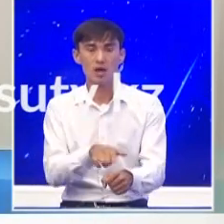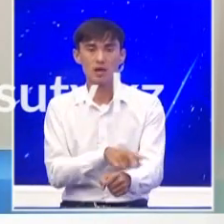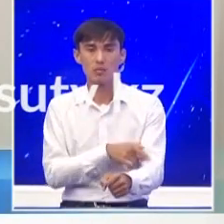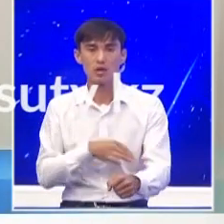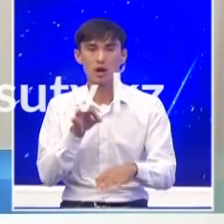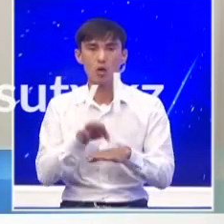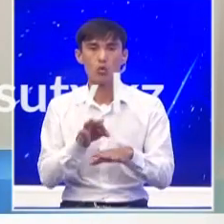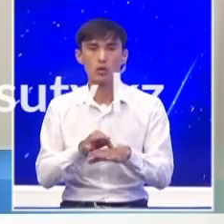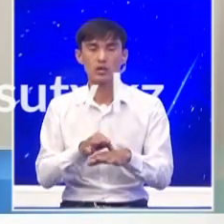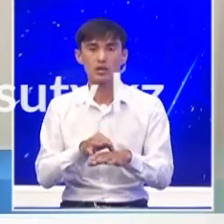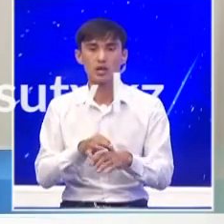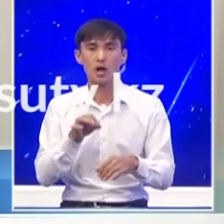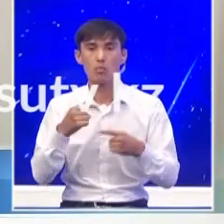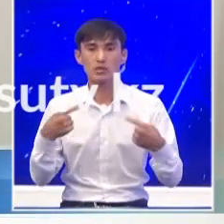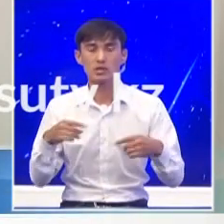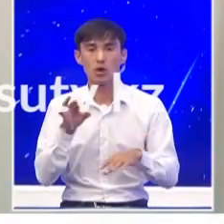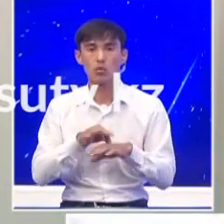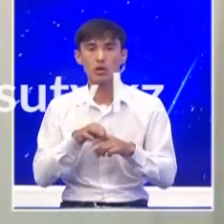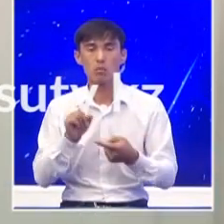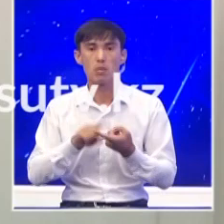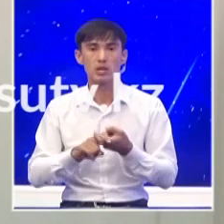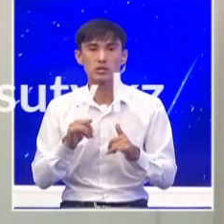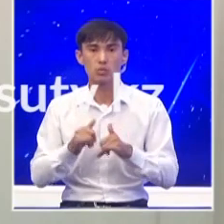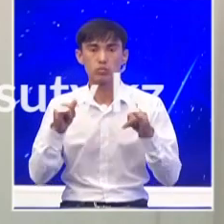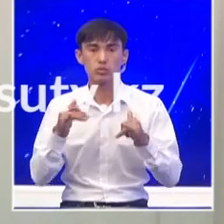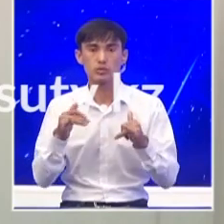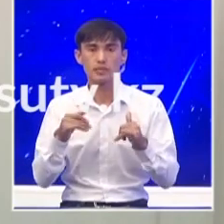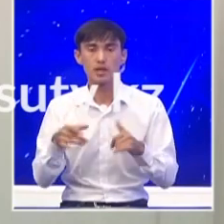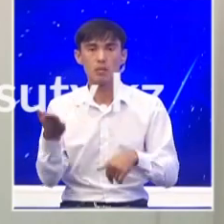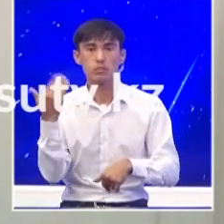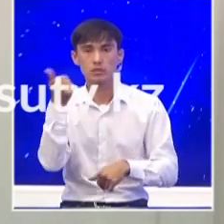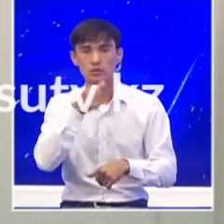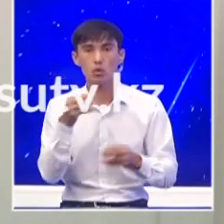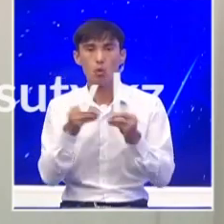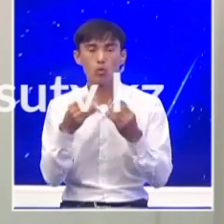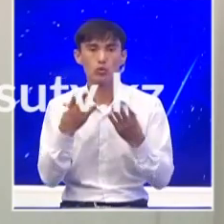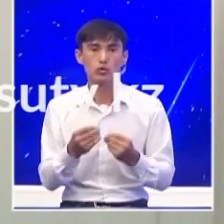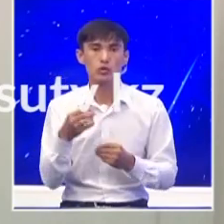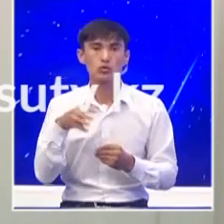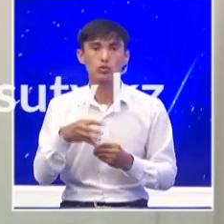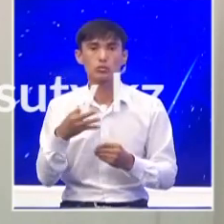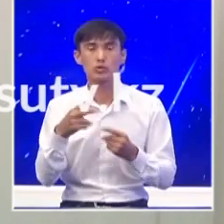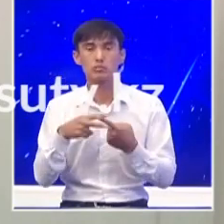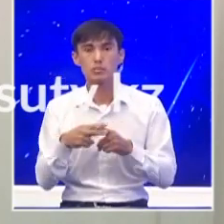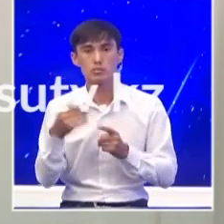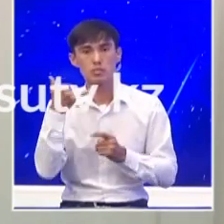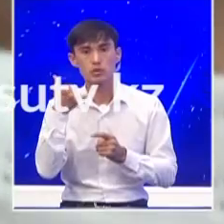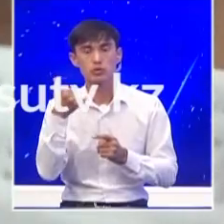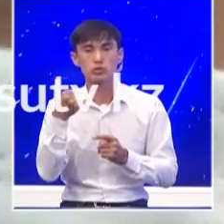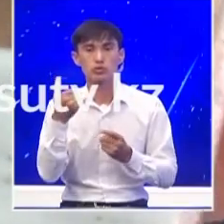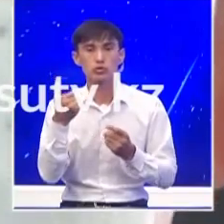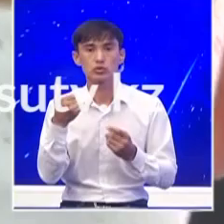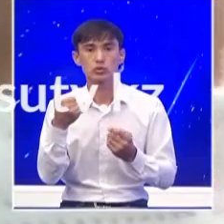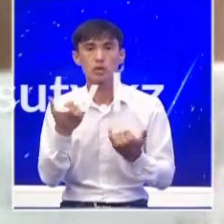жүйке ауруларының қозуына байланысты болып жатыр. Мәселен, өткен жылы аталған ауру бойынша 10 күнде 4,5 мыңнан астан қоңырау түскен. Ал